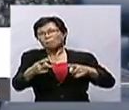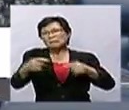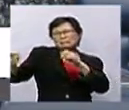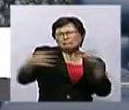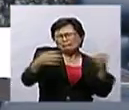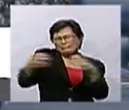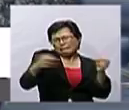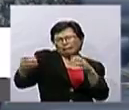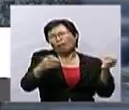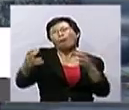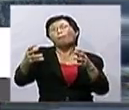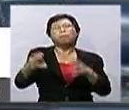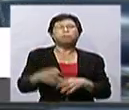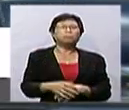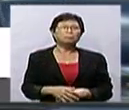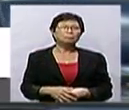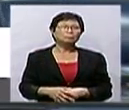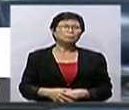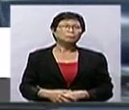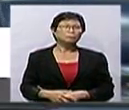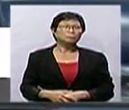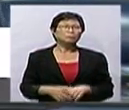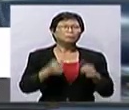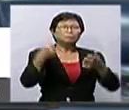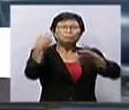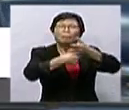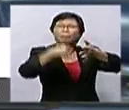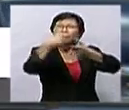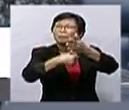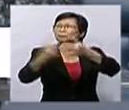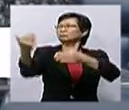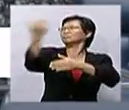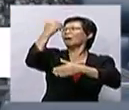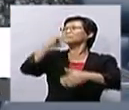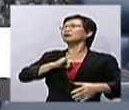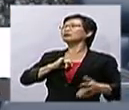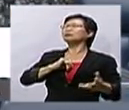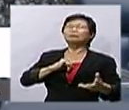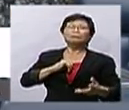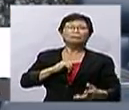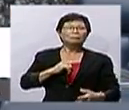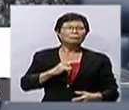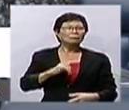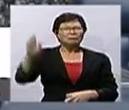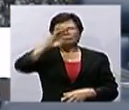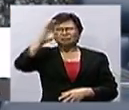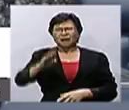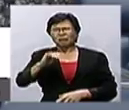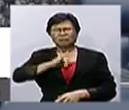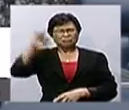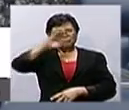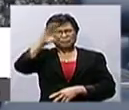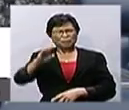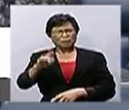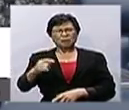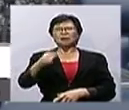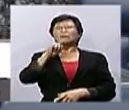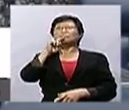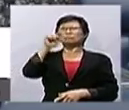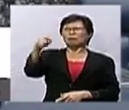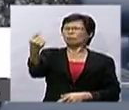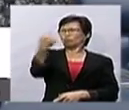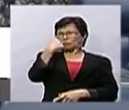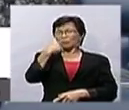pertikaman lidah. Terhadap perkataan Samsing itu dinyatakan terhadap saya. Pagi tidak pernah pun membuat ruling untuk saya.